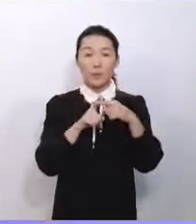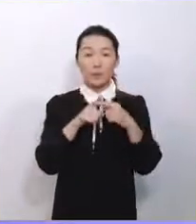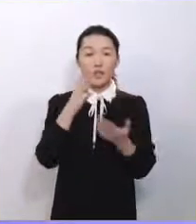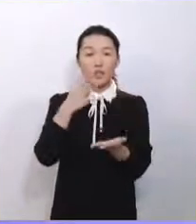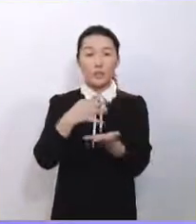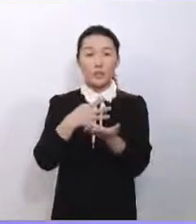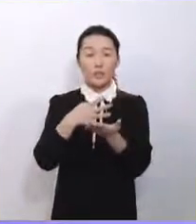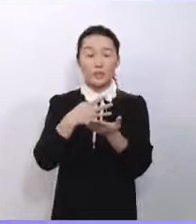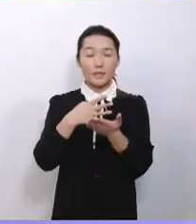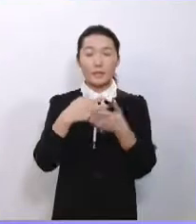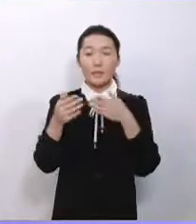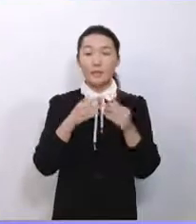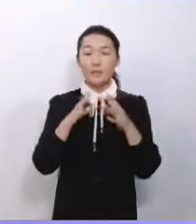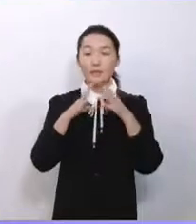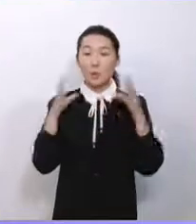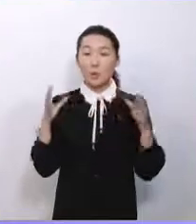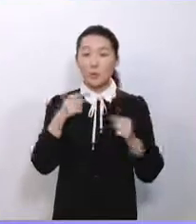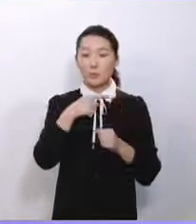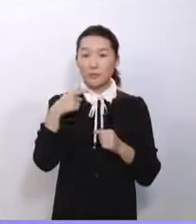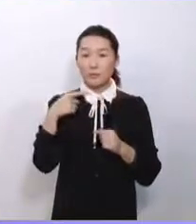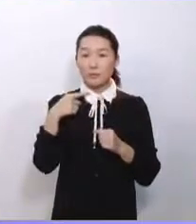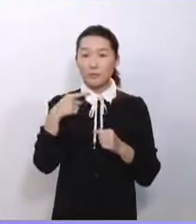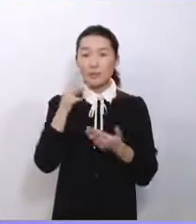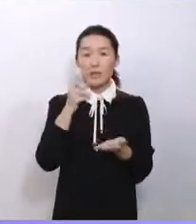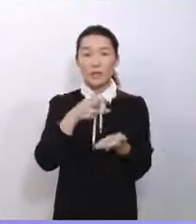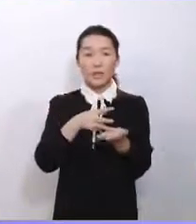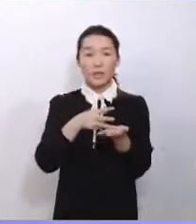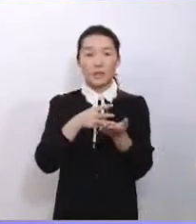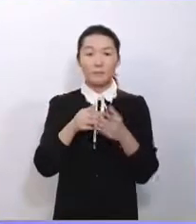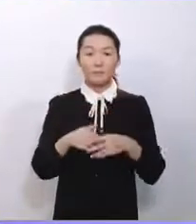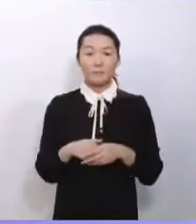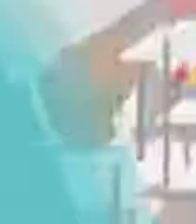4. Если больше минусов, то 3.